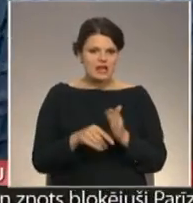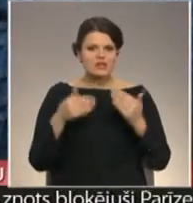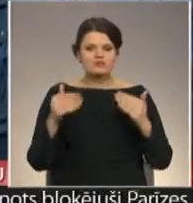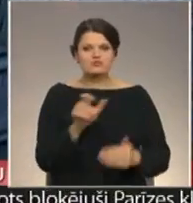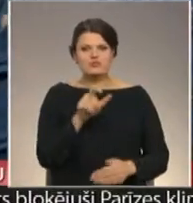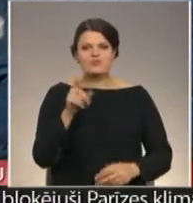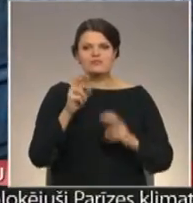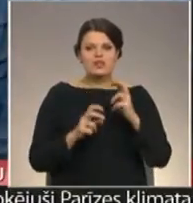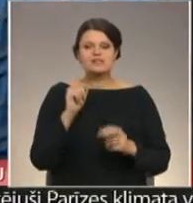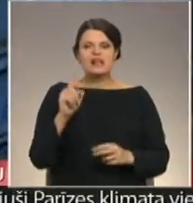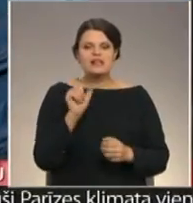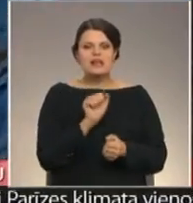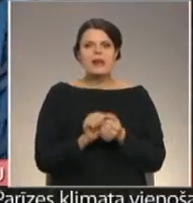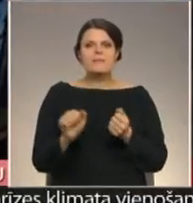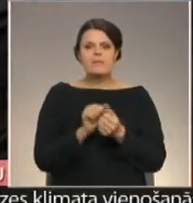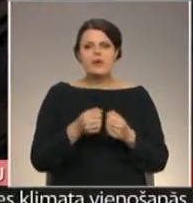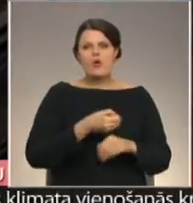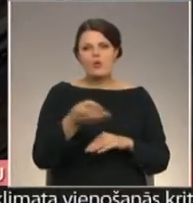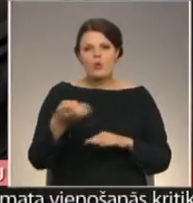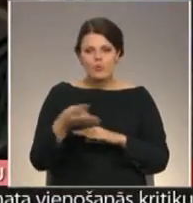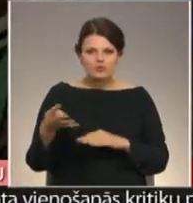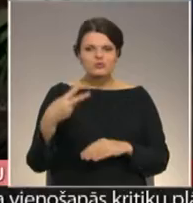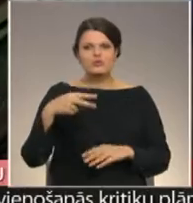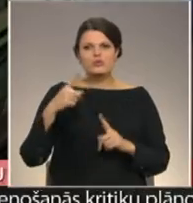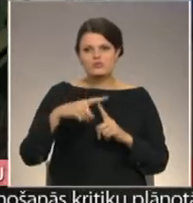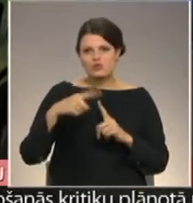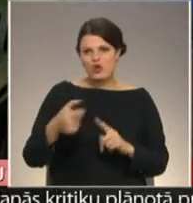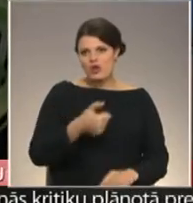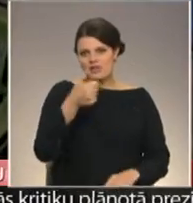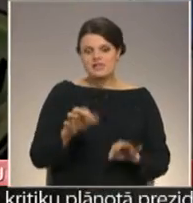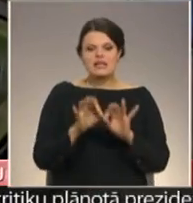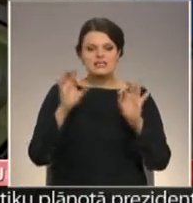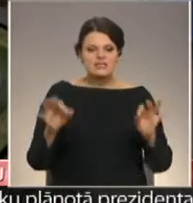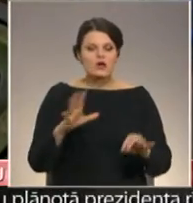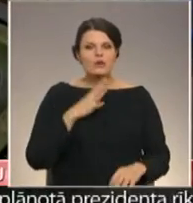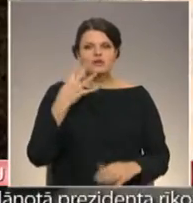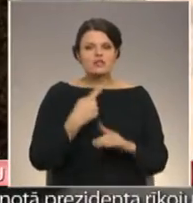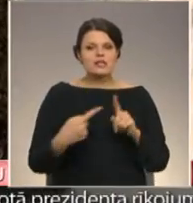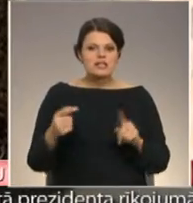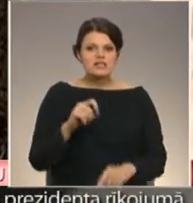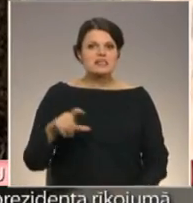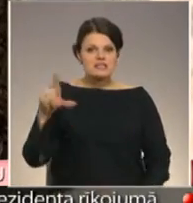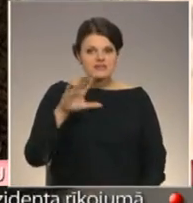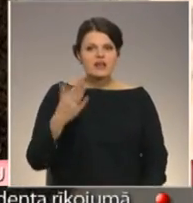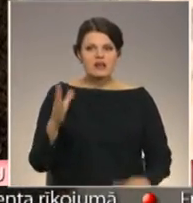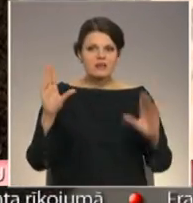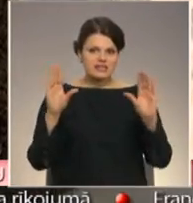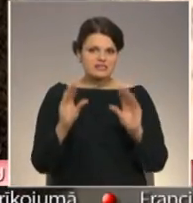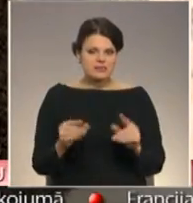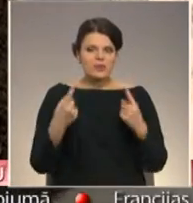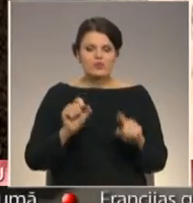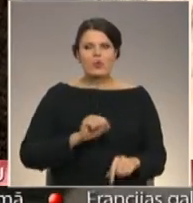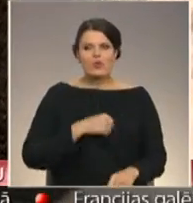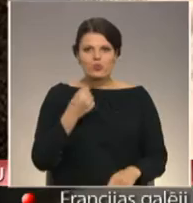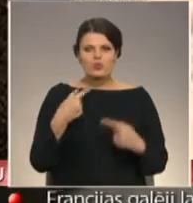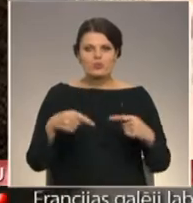Šobrīd Gunārs ražo tikai biohumusu, aptuveni 20 tonnas gadā. Sākotnēji apjoms bijis 4 reizes lielāks, bet to samazinājis, jo ir